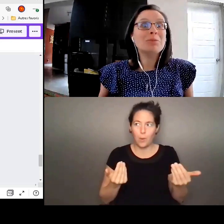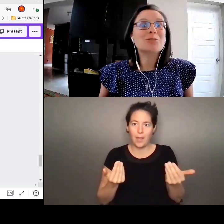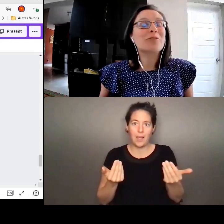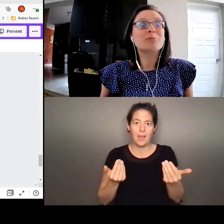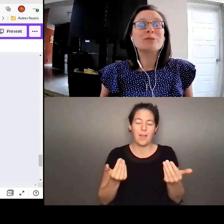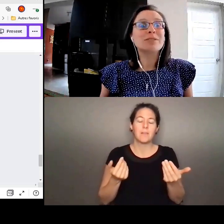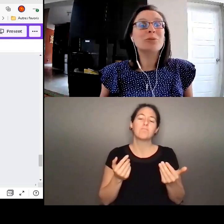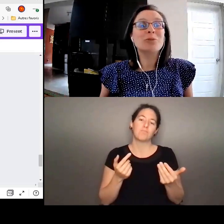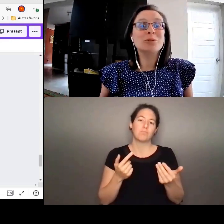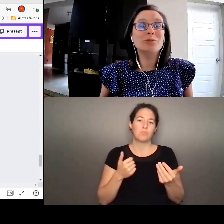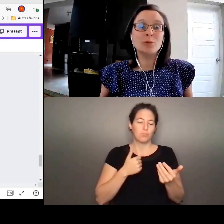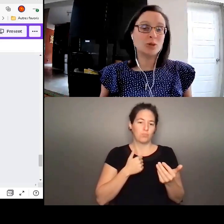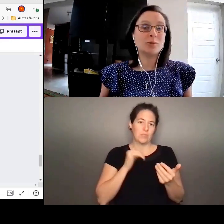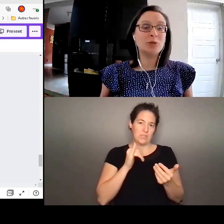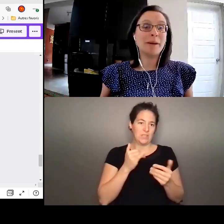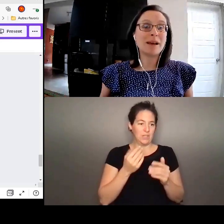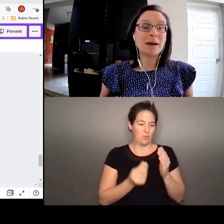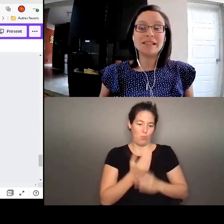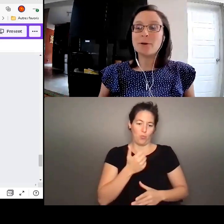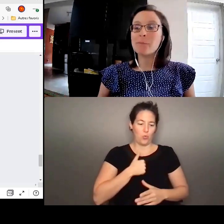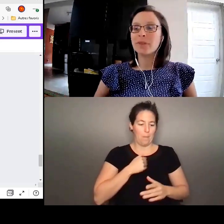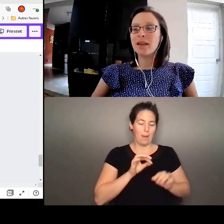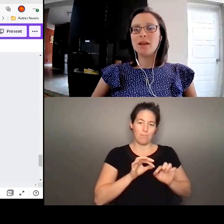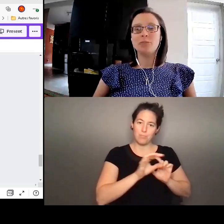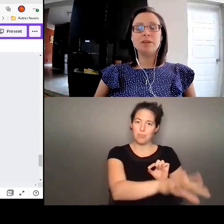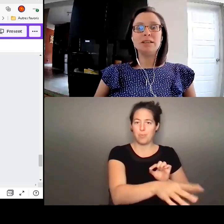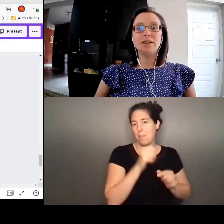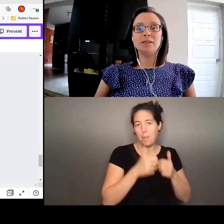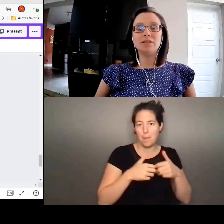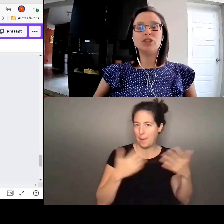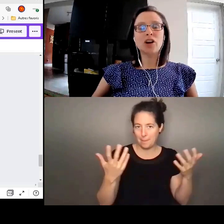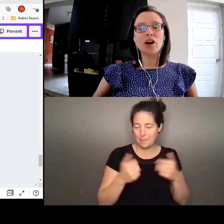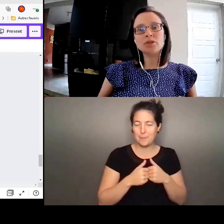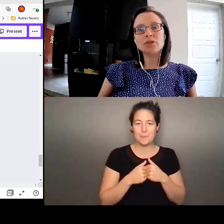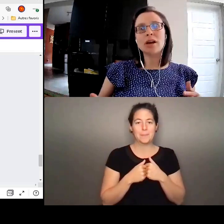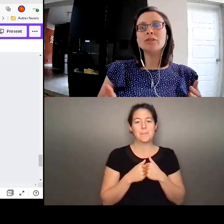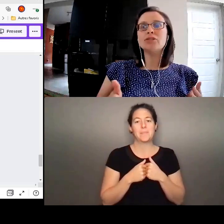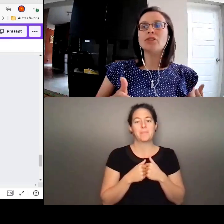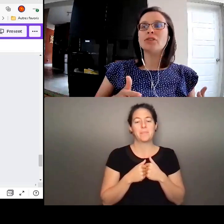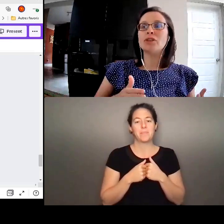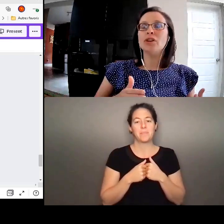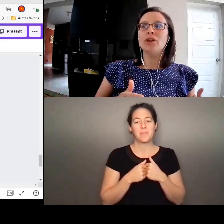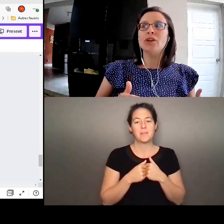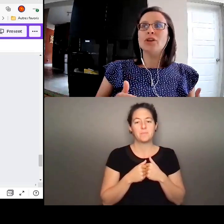problème lorsqu'on fait pousser nos semis nous-mêmes à la maison. Puis, il y a comme un genre